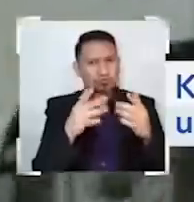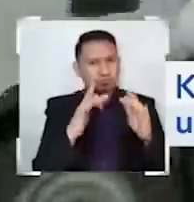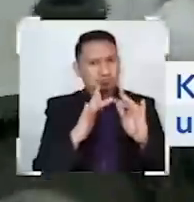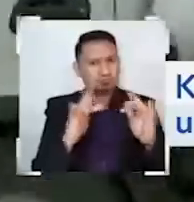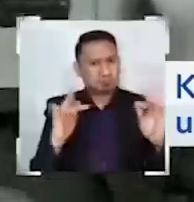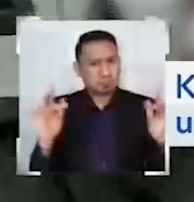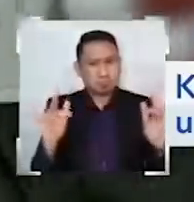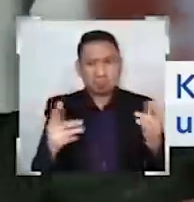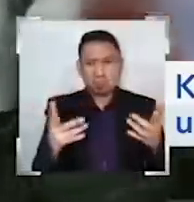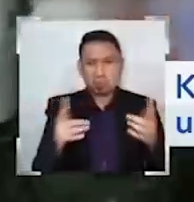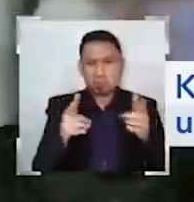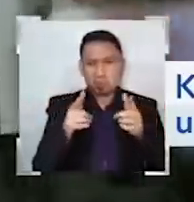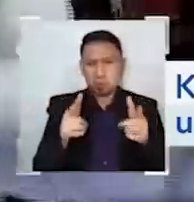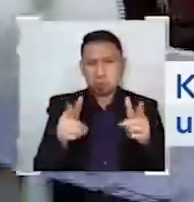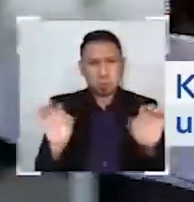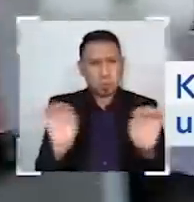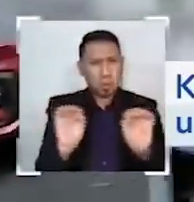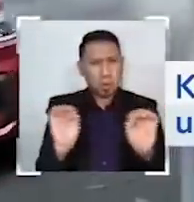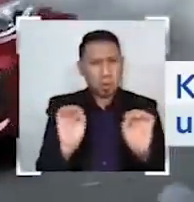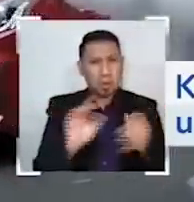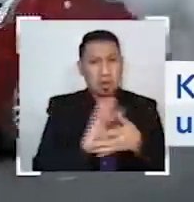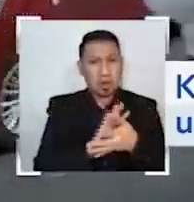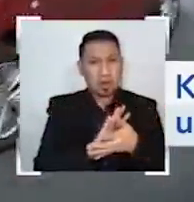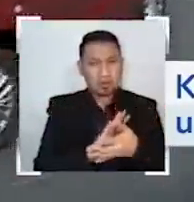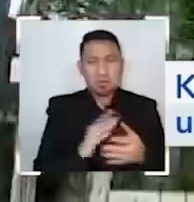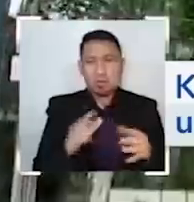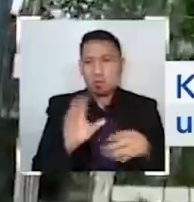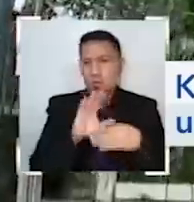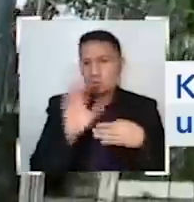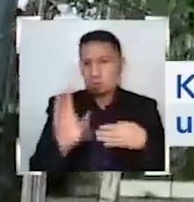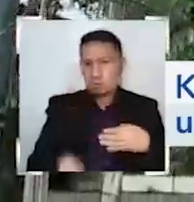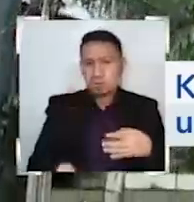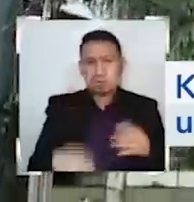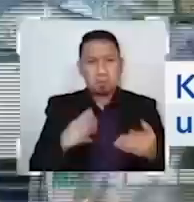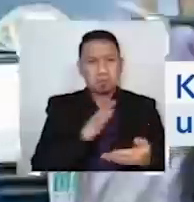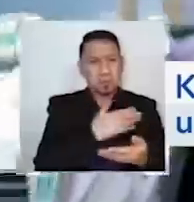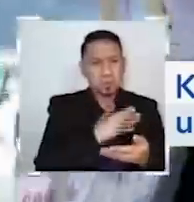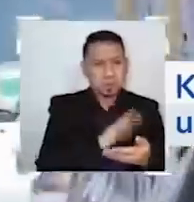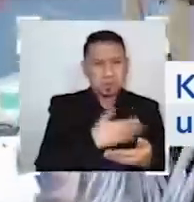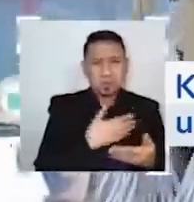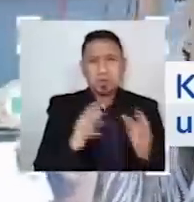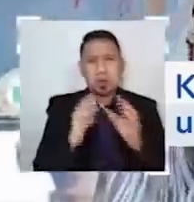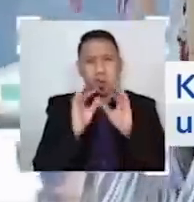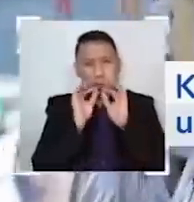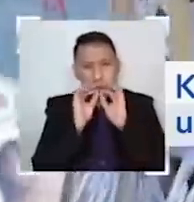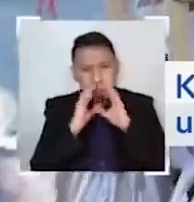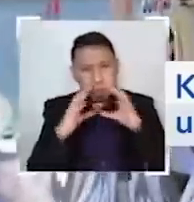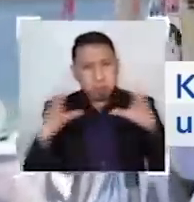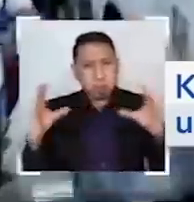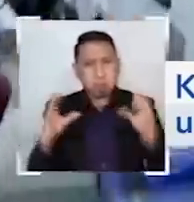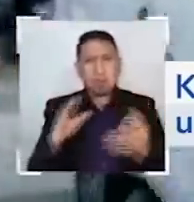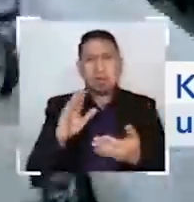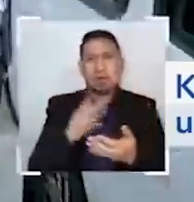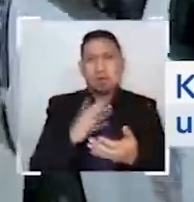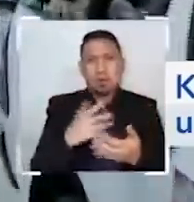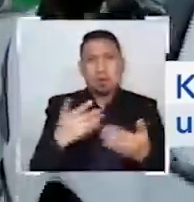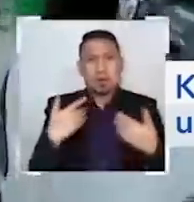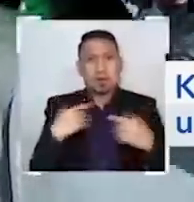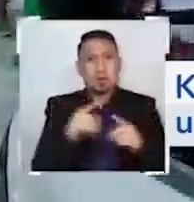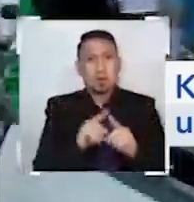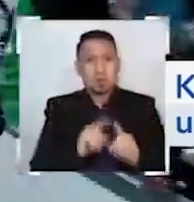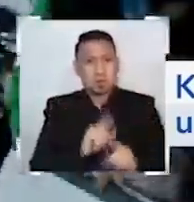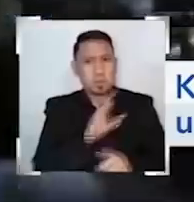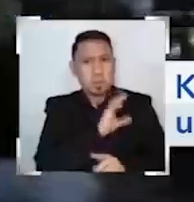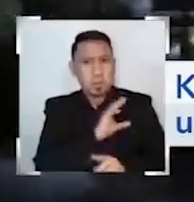pandemya. Kompleto sa banda, may mga lobo at banderitas pa. May iba pang cast of characters, rebulto ng